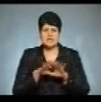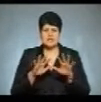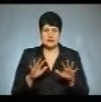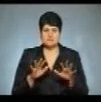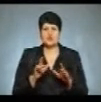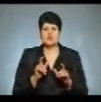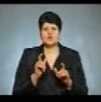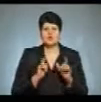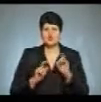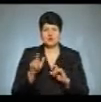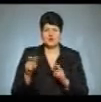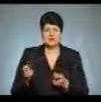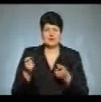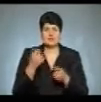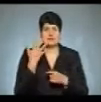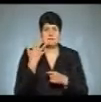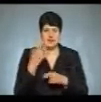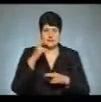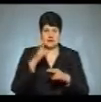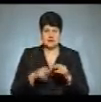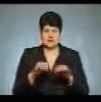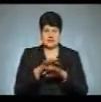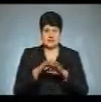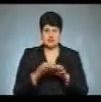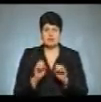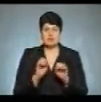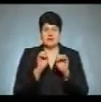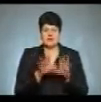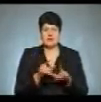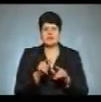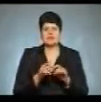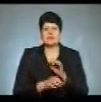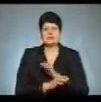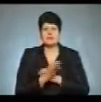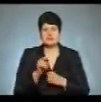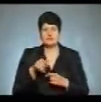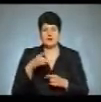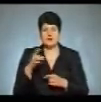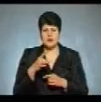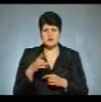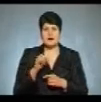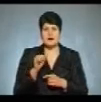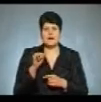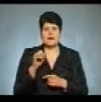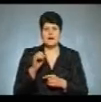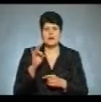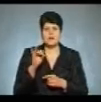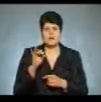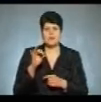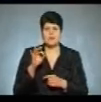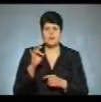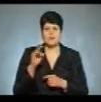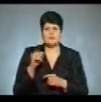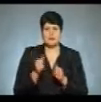Студенти виносять 5 завершених маскувальних сіток, щоб передати їх на схід. Цього разу у підрозділ аеророзвідки, що дислокується